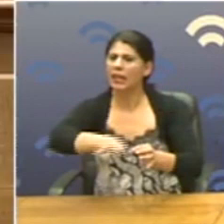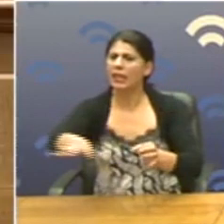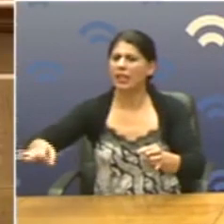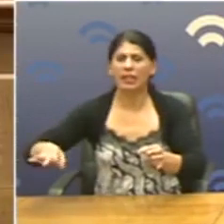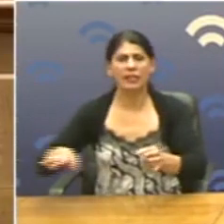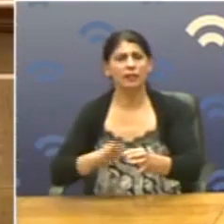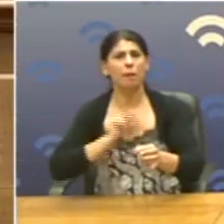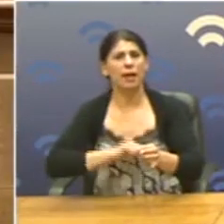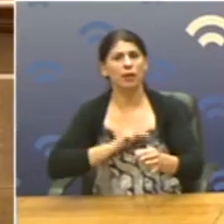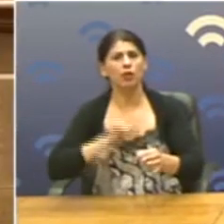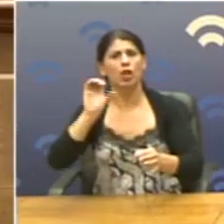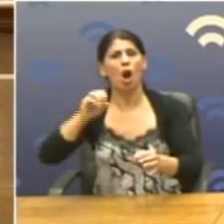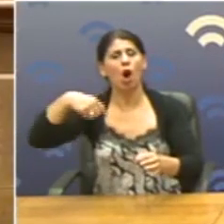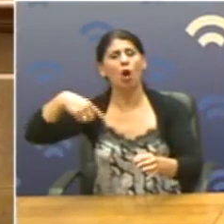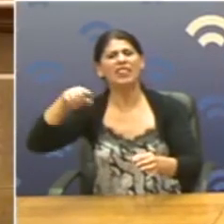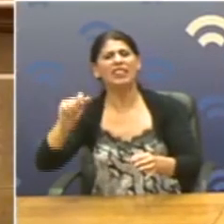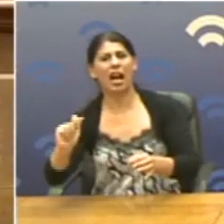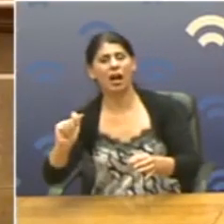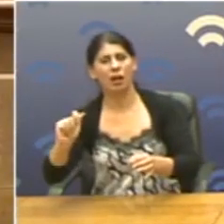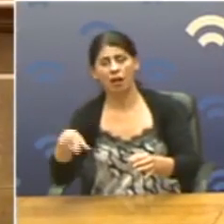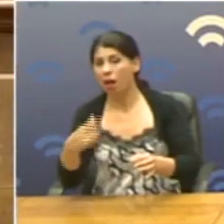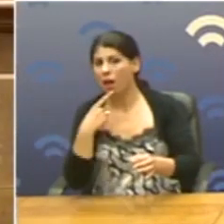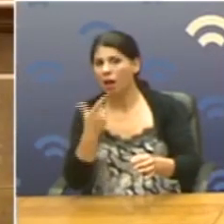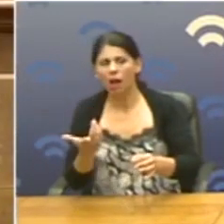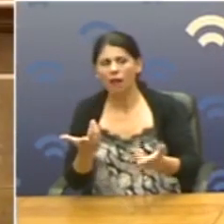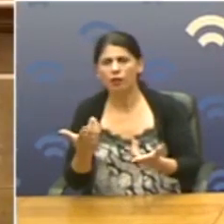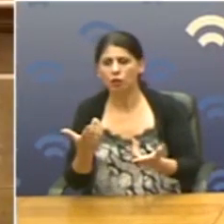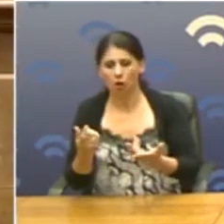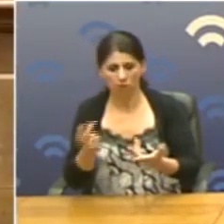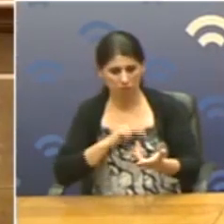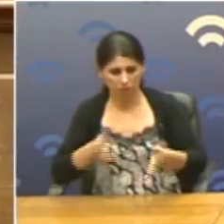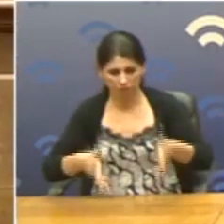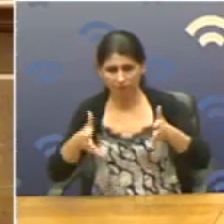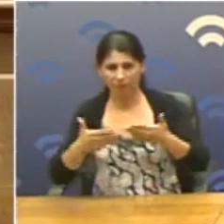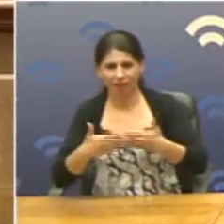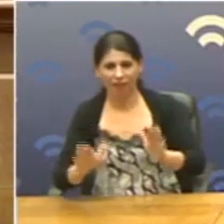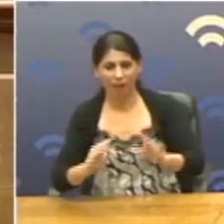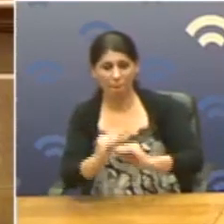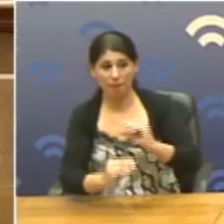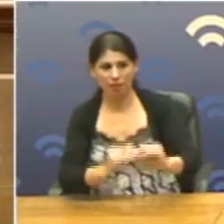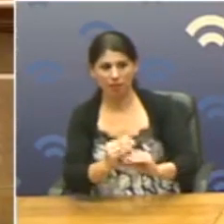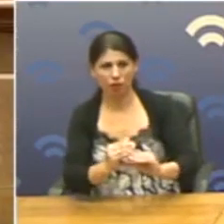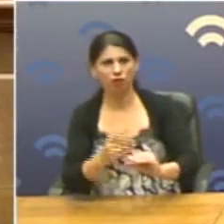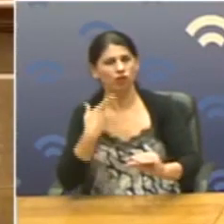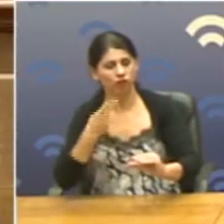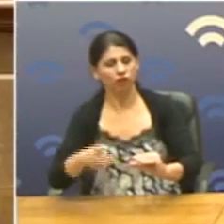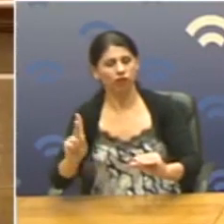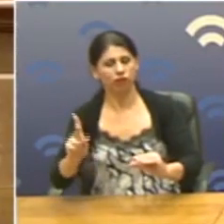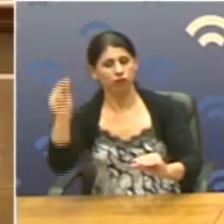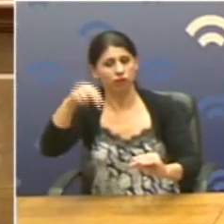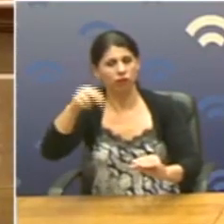οργανισμών τοπικής αυτοδιοίκησης, με τις οποίες ανοίγει το δρόμο στους λεγόμενους επενδυτές να